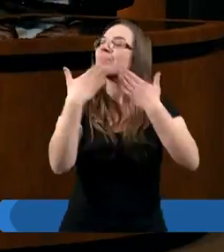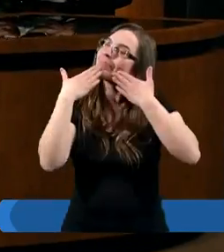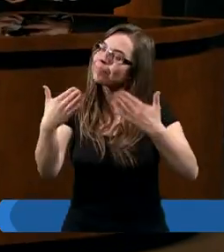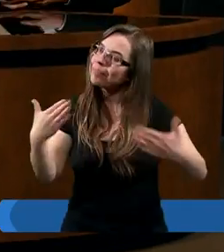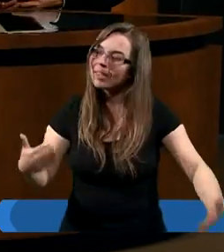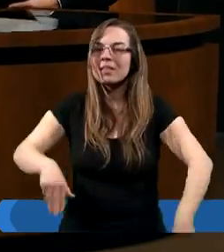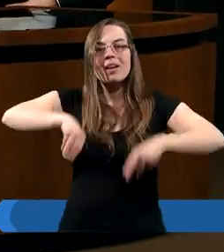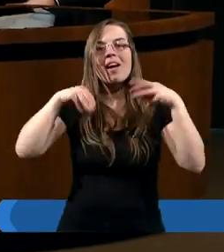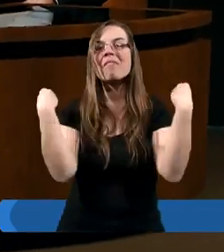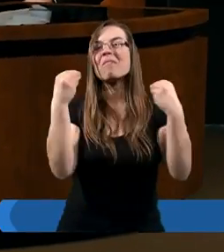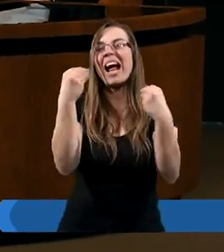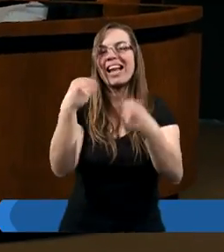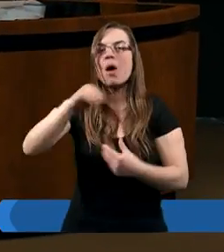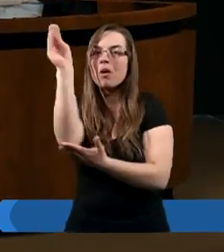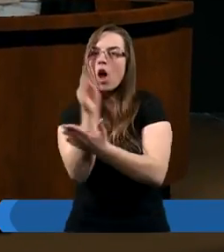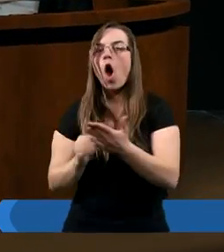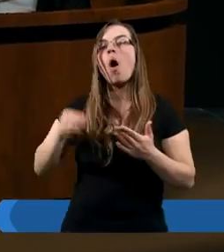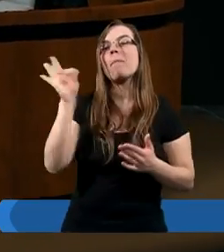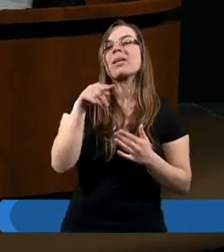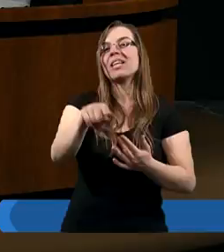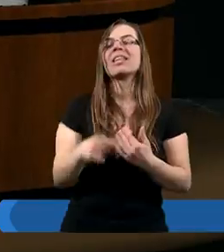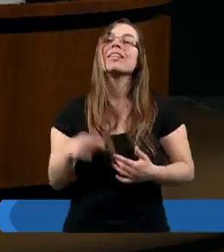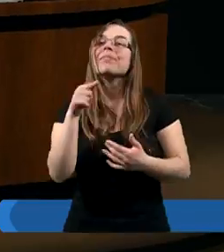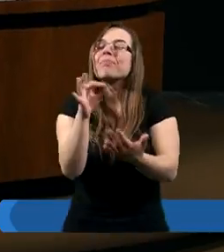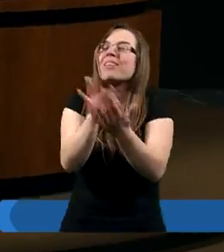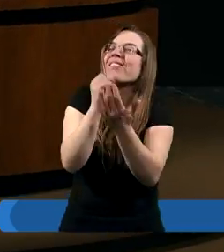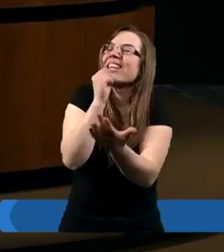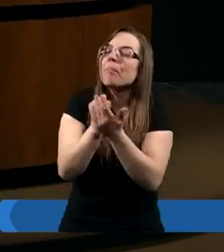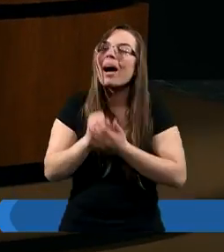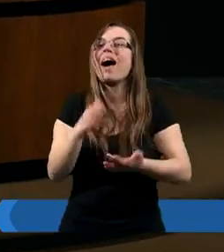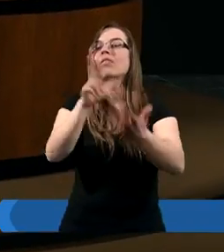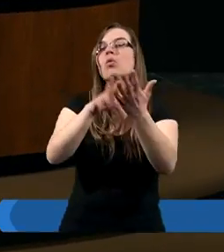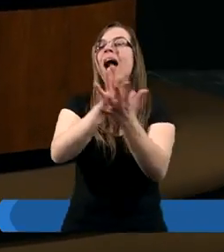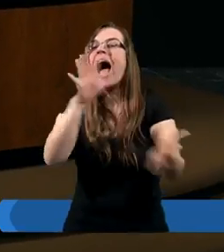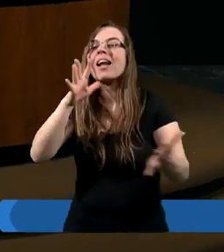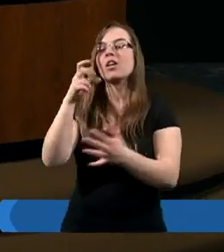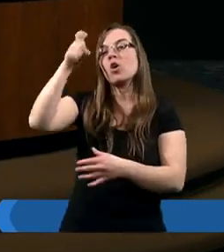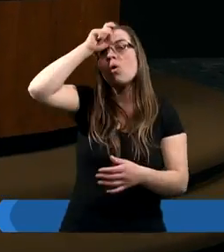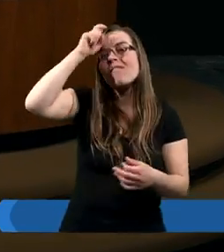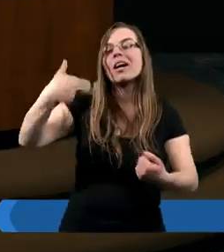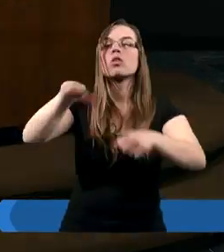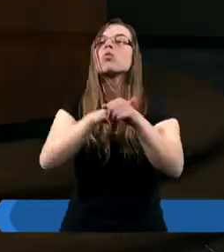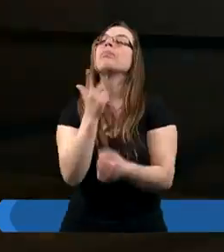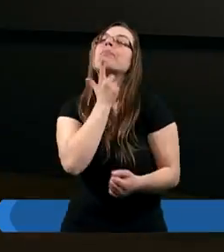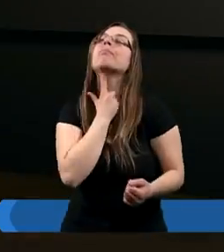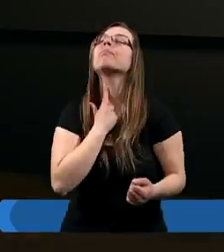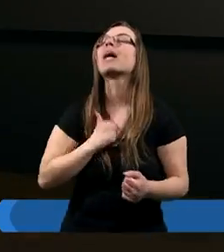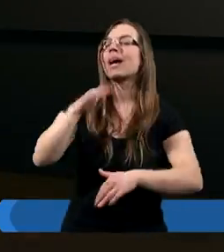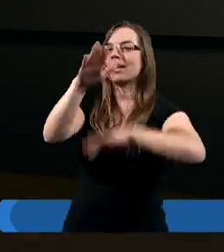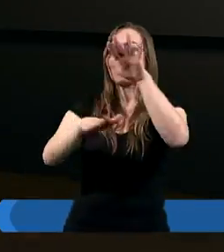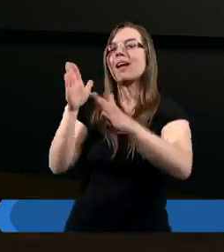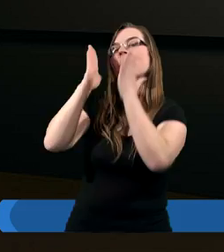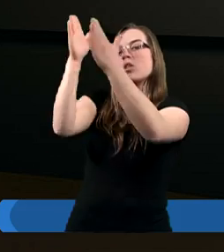Dziękuję. Kolejny wspaniały opis pewnych postaw, które charakteryzują człowieka, który pragnie